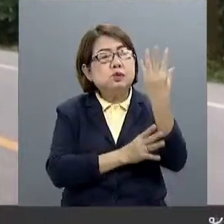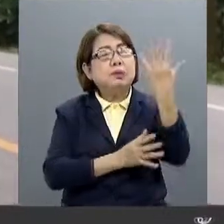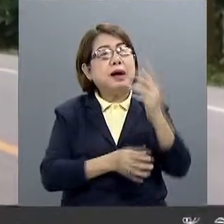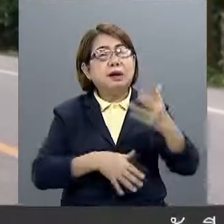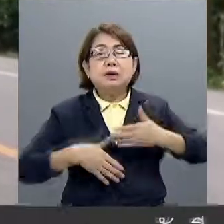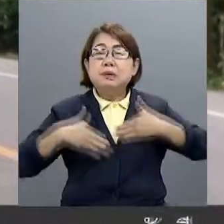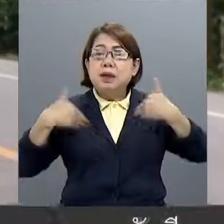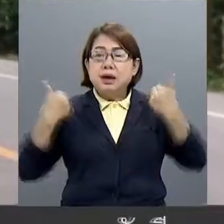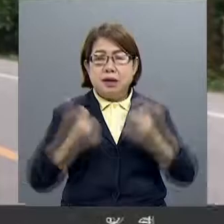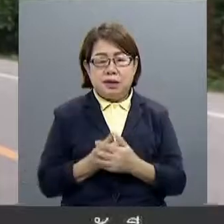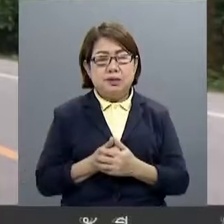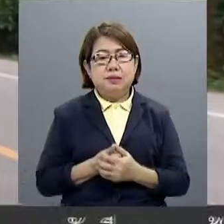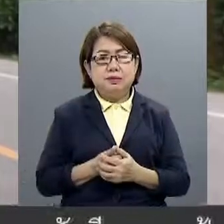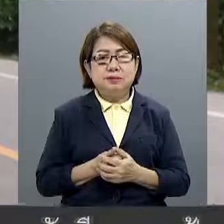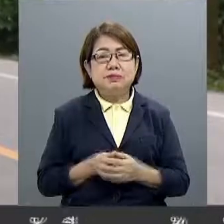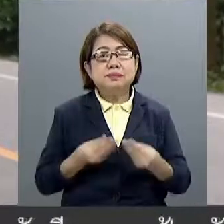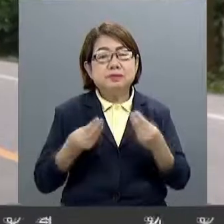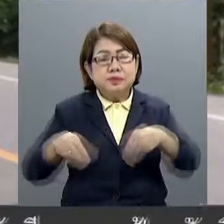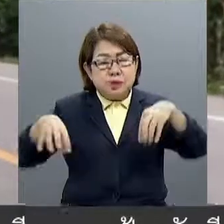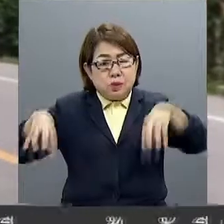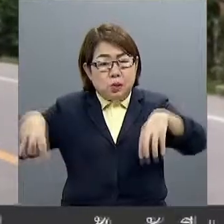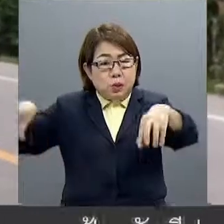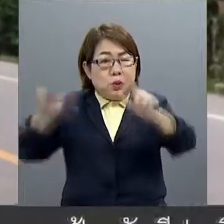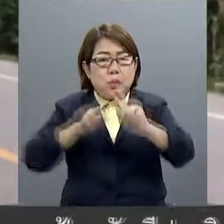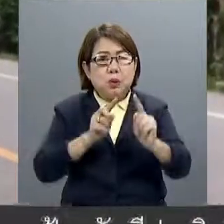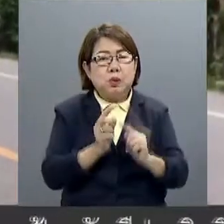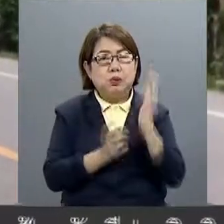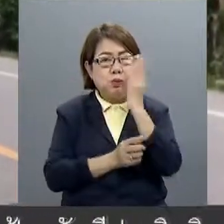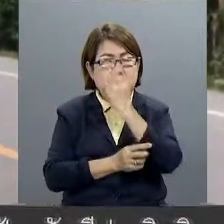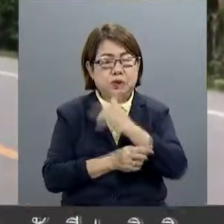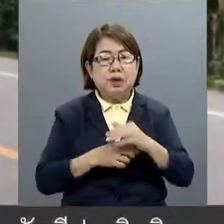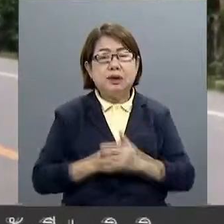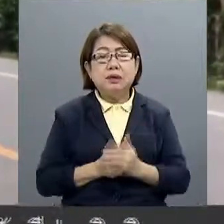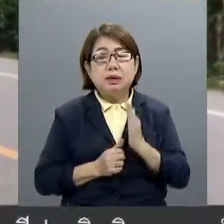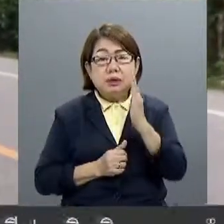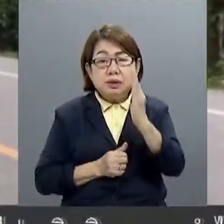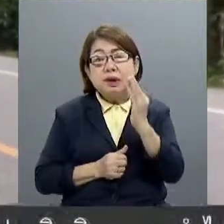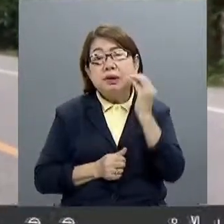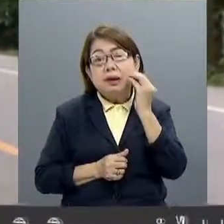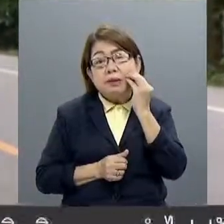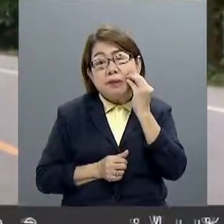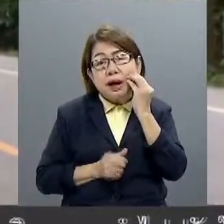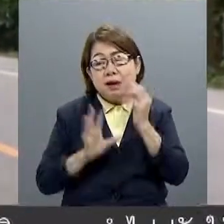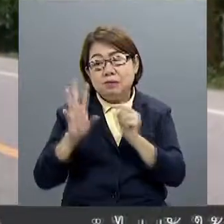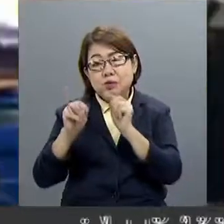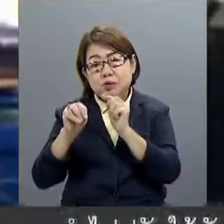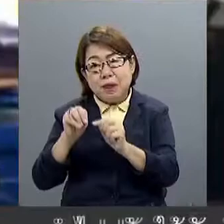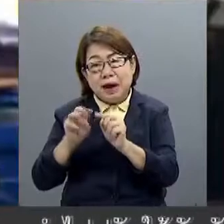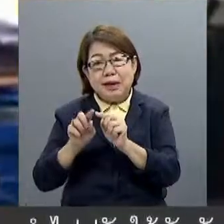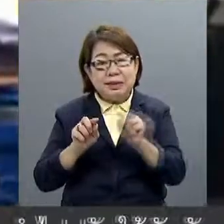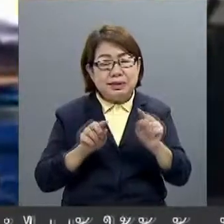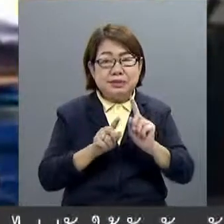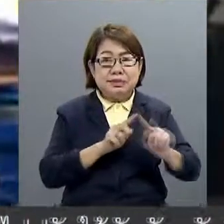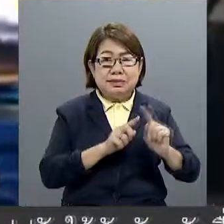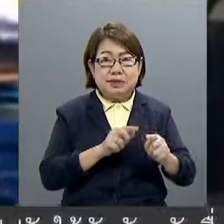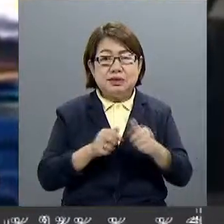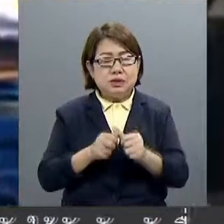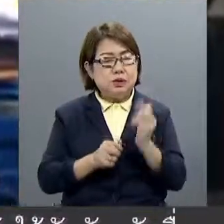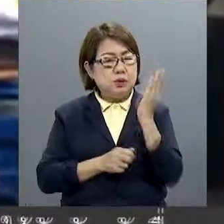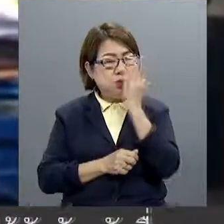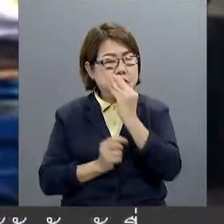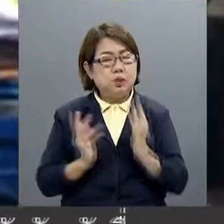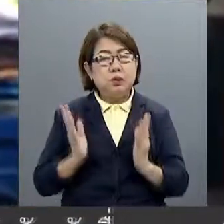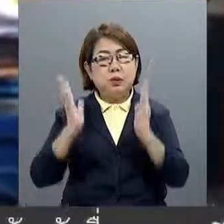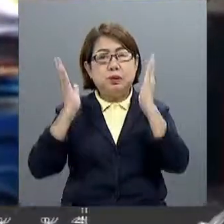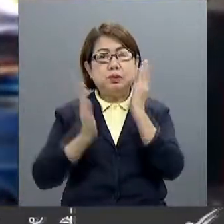ไม้เพื่อประดับในหมู่บ้านเพื่อให้หมู่บ้านบ้านบางกระแตสวยงาม เป้าหมายที่สำคัญก็คือเข้